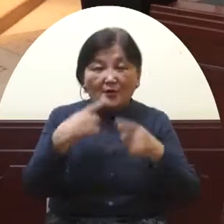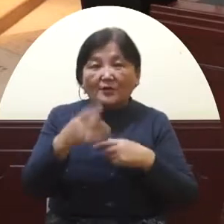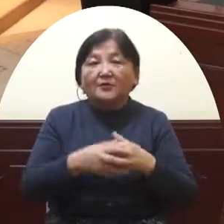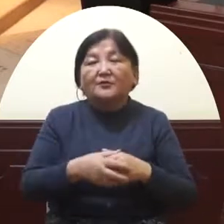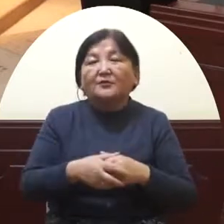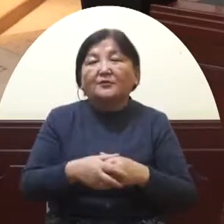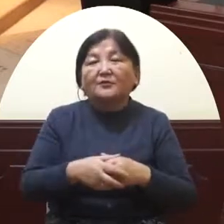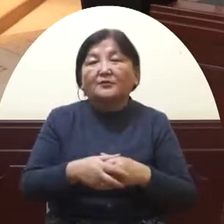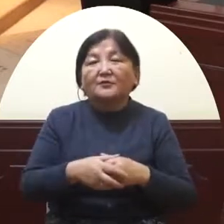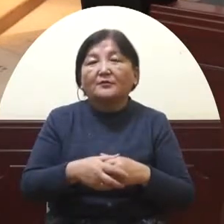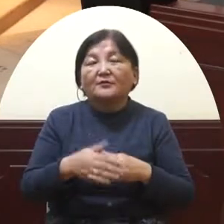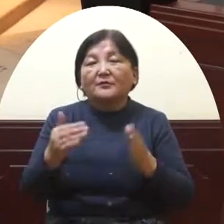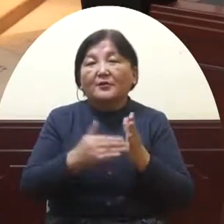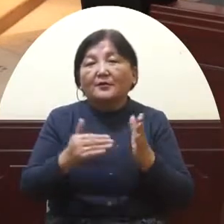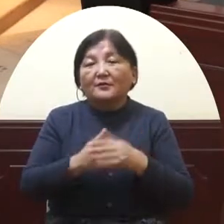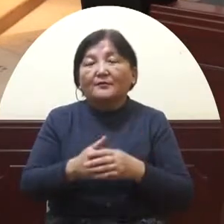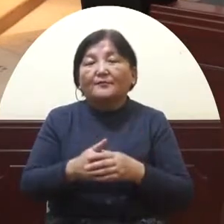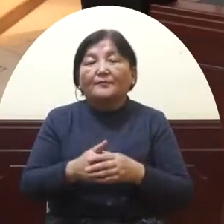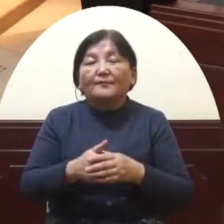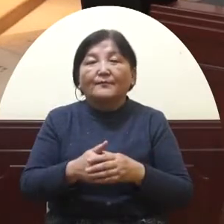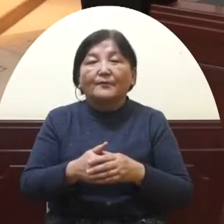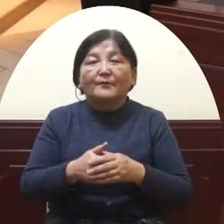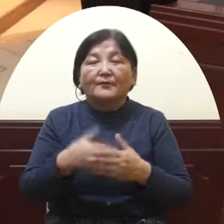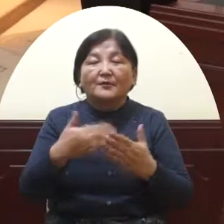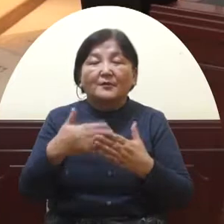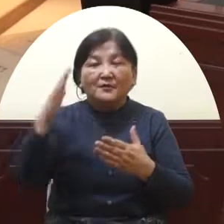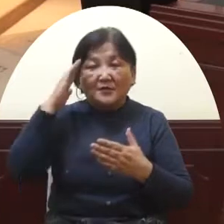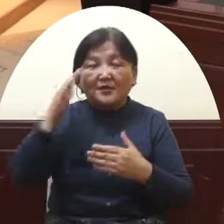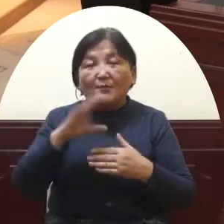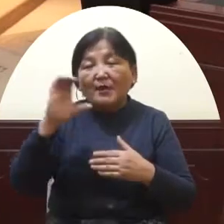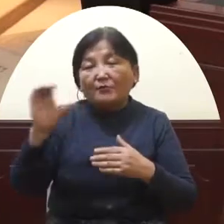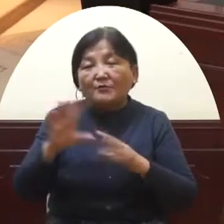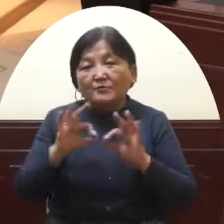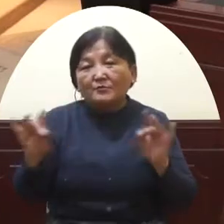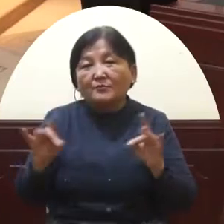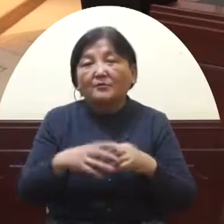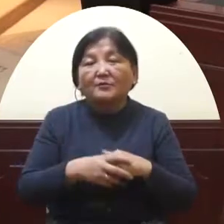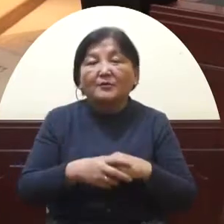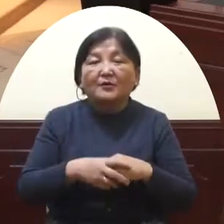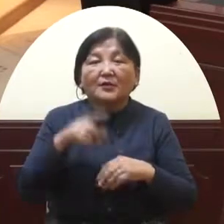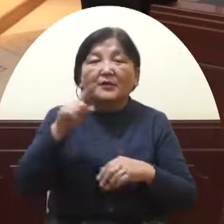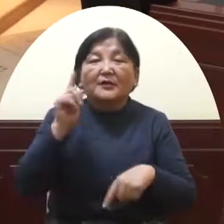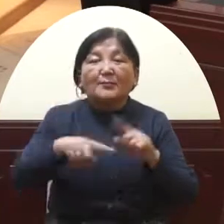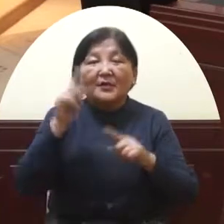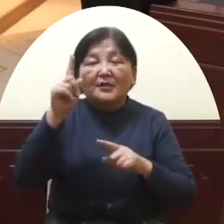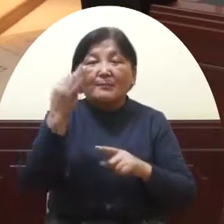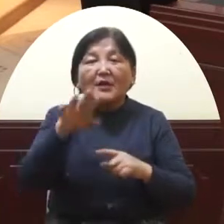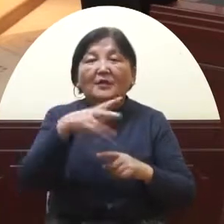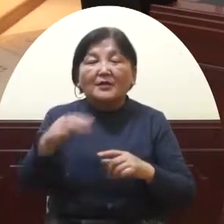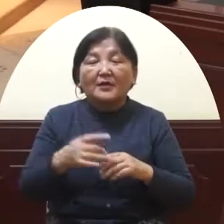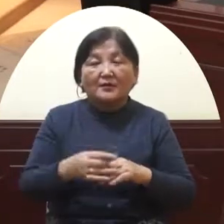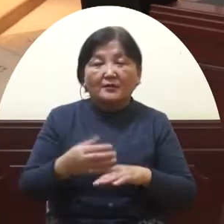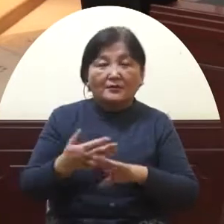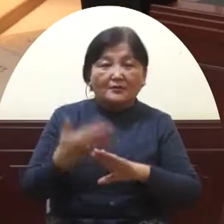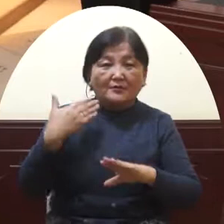иргэний хэмжээг тийм тав болгох за цэргийн аймаг болоод одоо хорь байгууллагууд байгаа юм уу гэдэг ямар нэгэн байдлаар